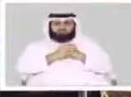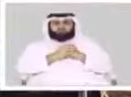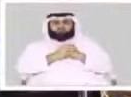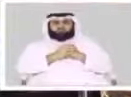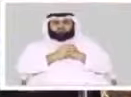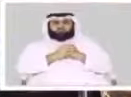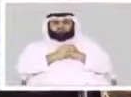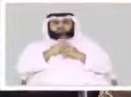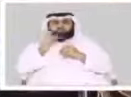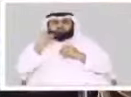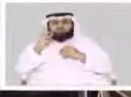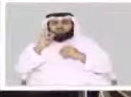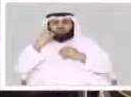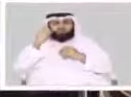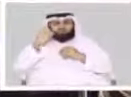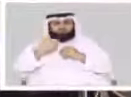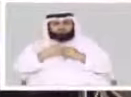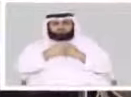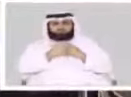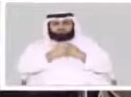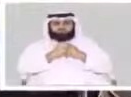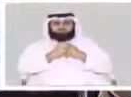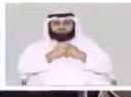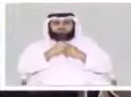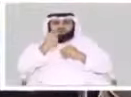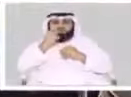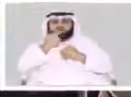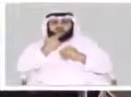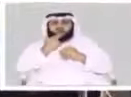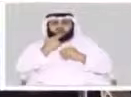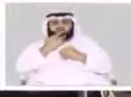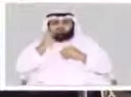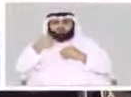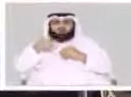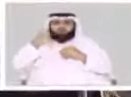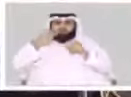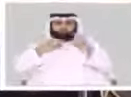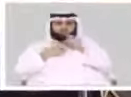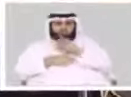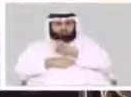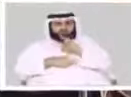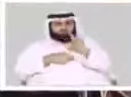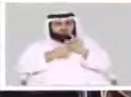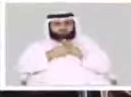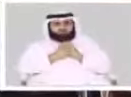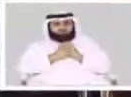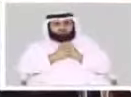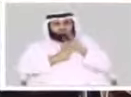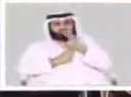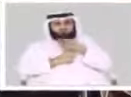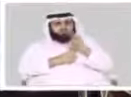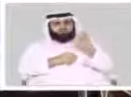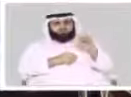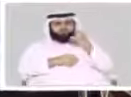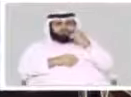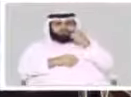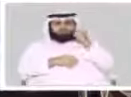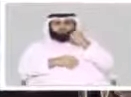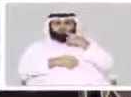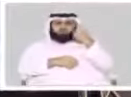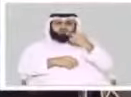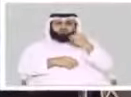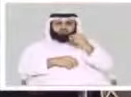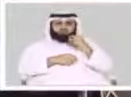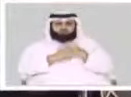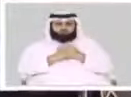تحريم الاعتداء في تحريم ما أحل الله عز وجل، كما كان شأن المشركين حينما كانوا يحرمون أنواعا لم يرد تحريمها